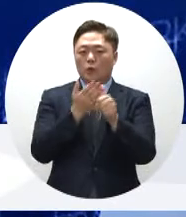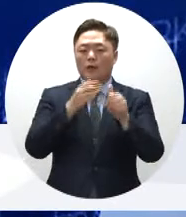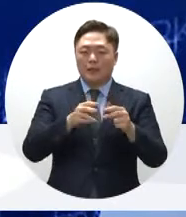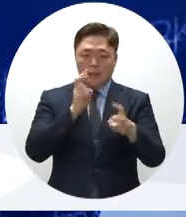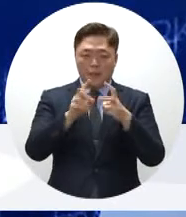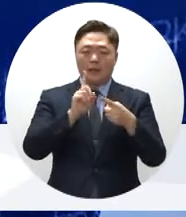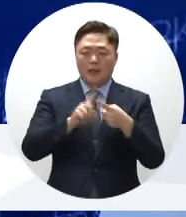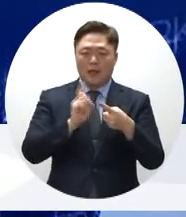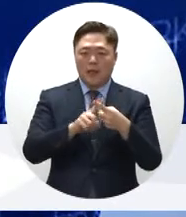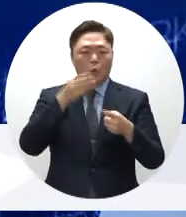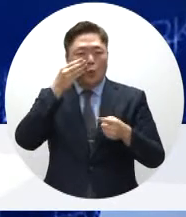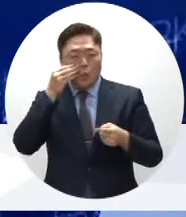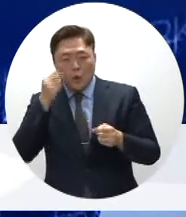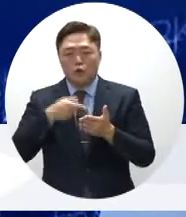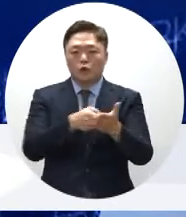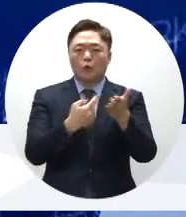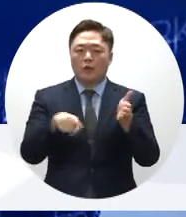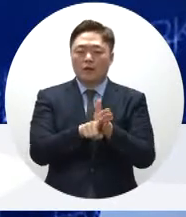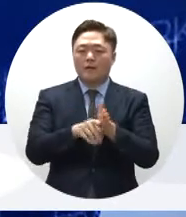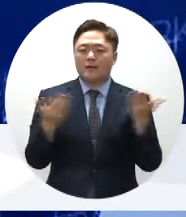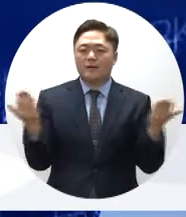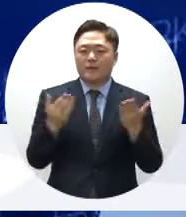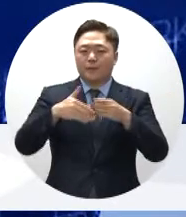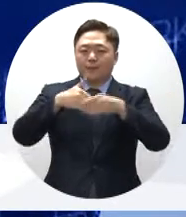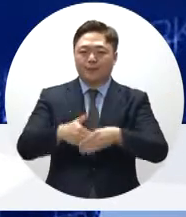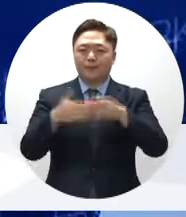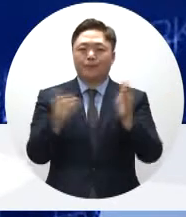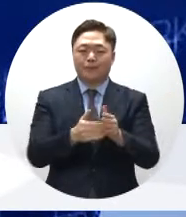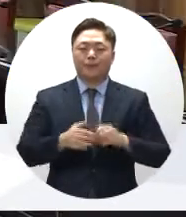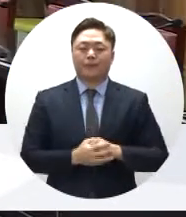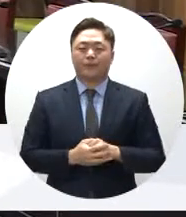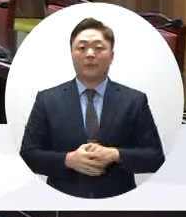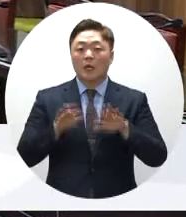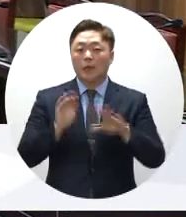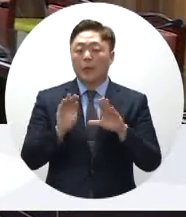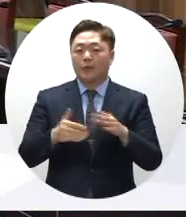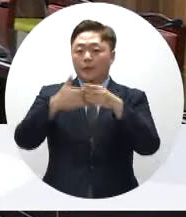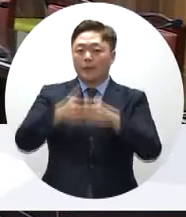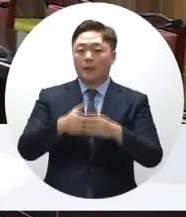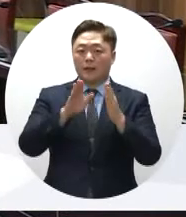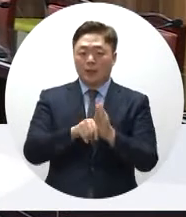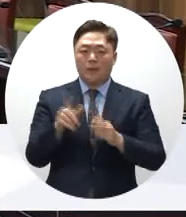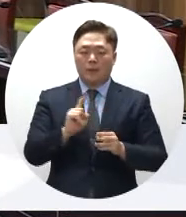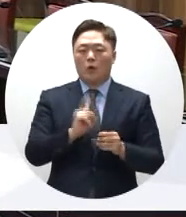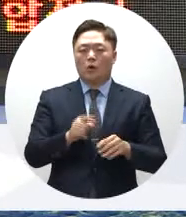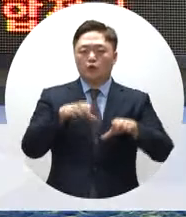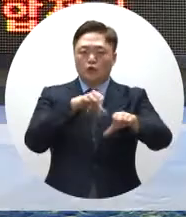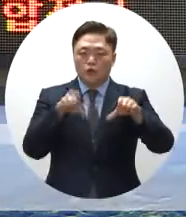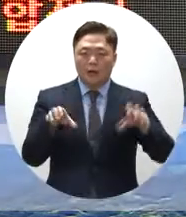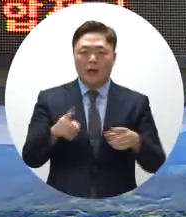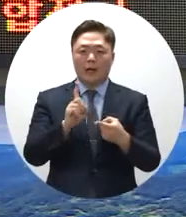재배단지 조성 사업의 원활한 추진을 위한 업무 협약을 체결했습니다. 이번 협약은 주택단지 및